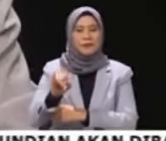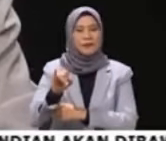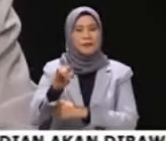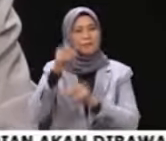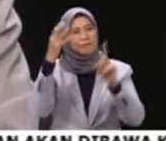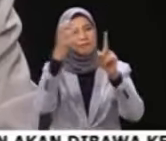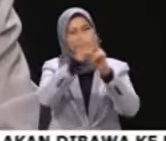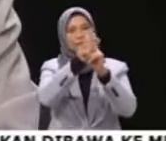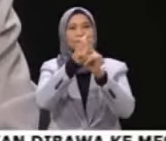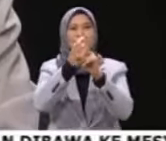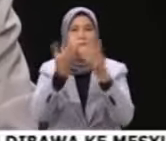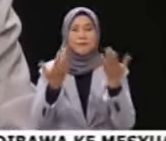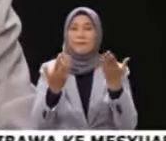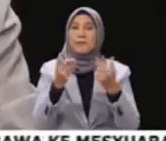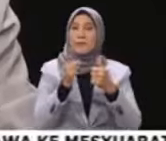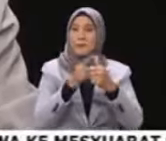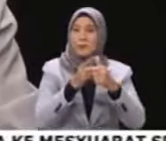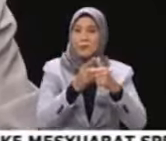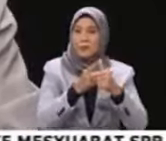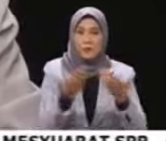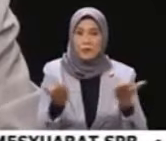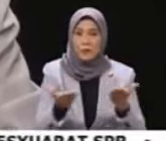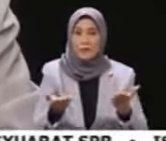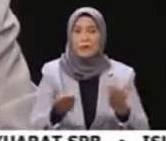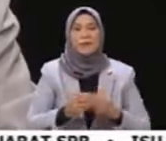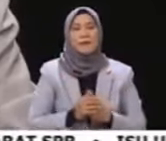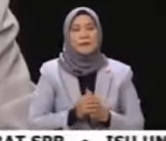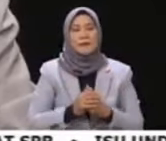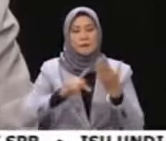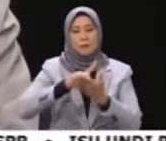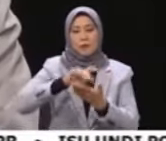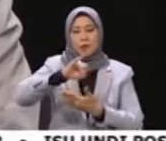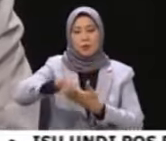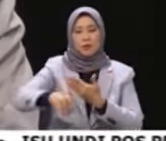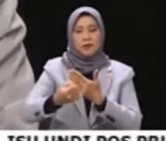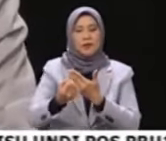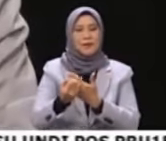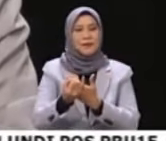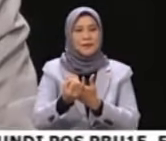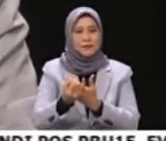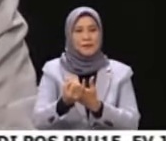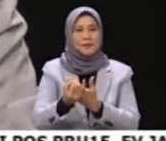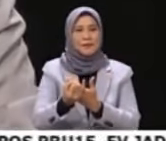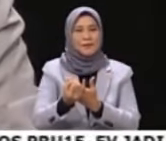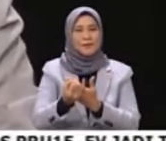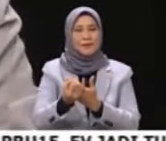kendaki. Yang pertama iaitu berkenaan dengan projek, berkenaan dengan iaitu